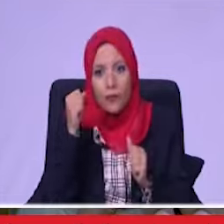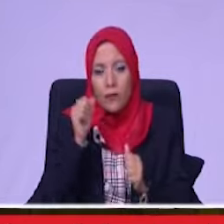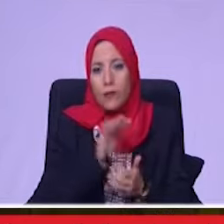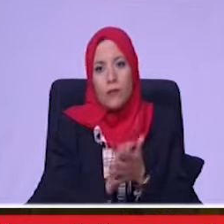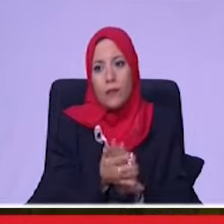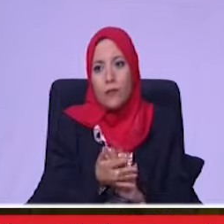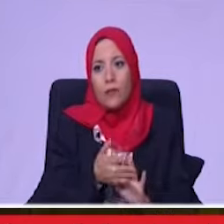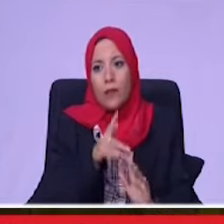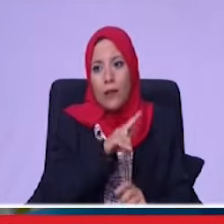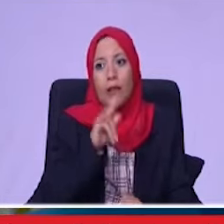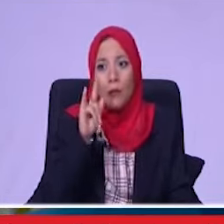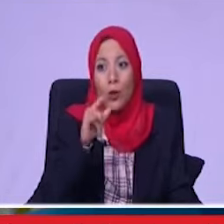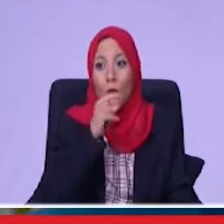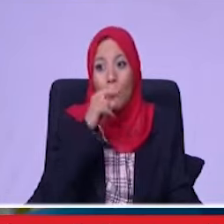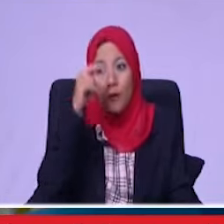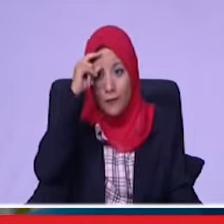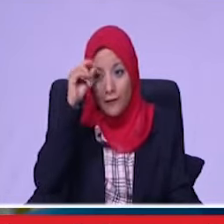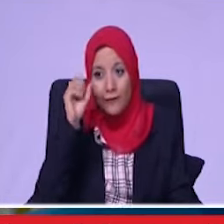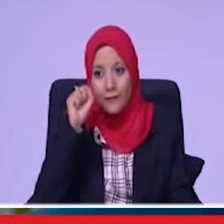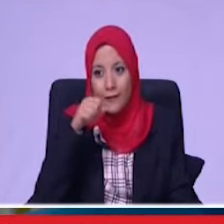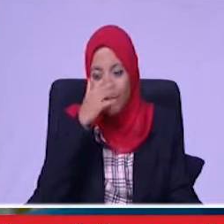انت بتحب القران الحمد لله